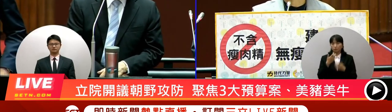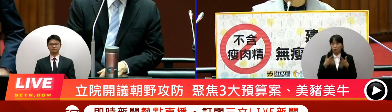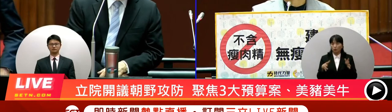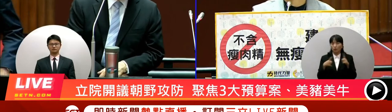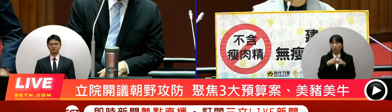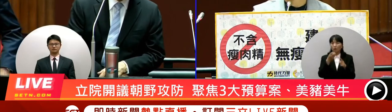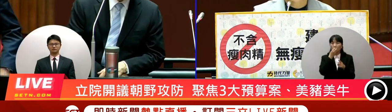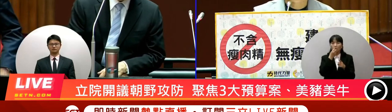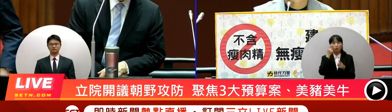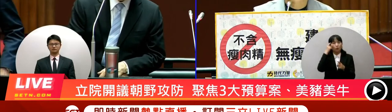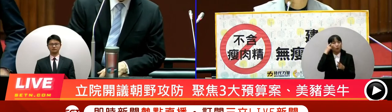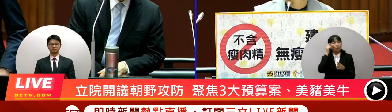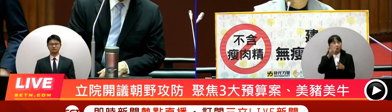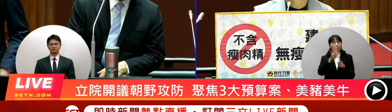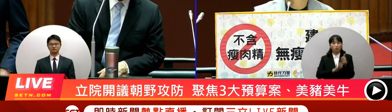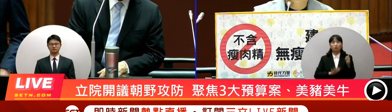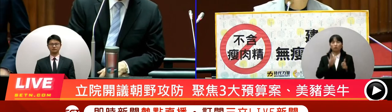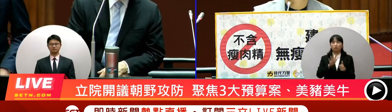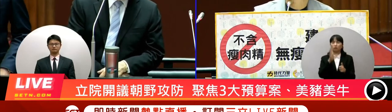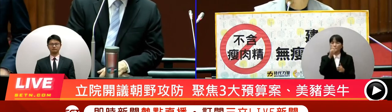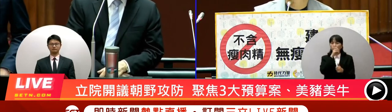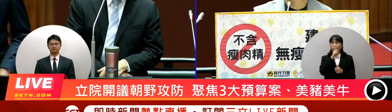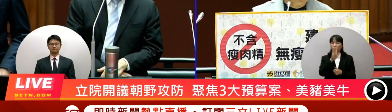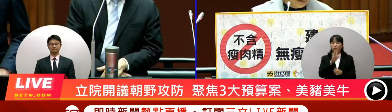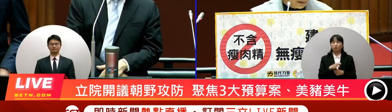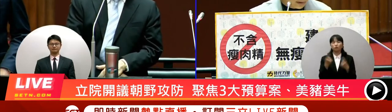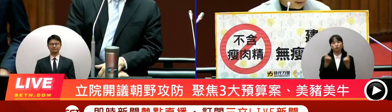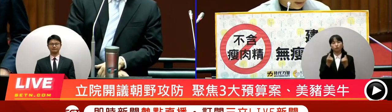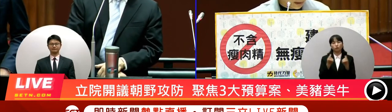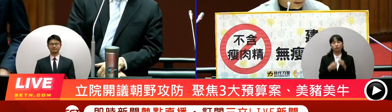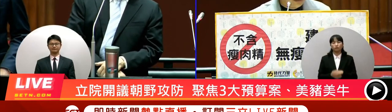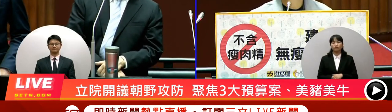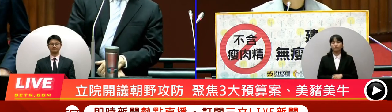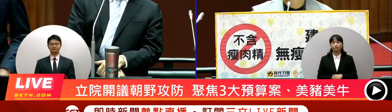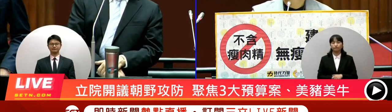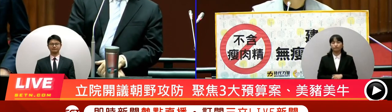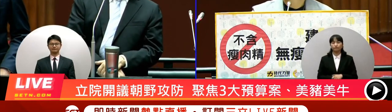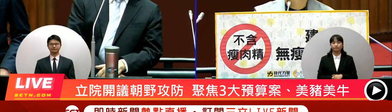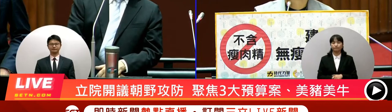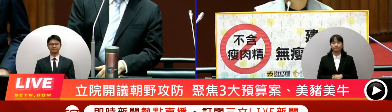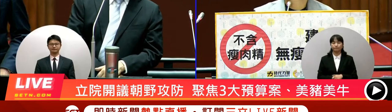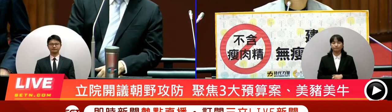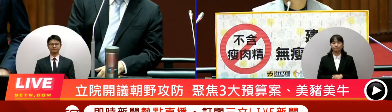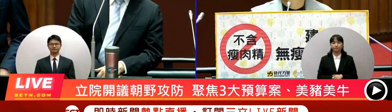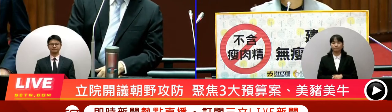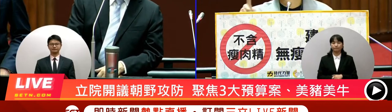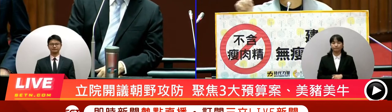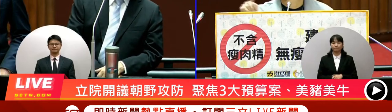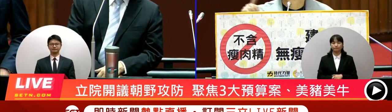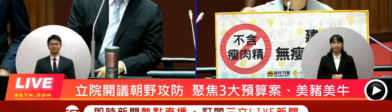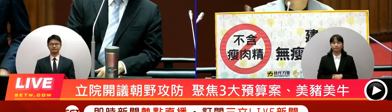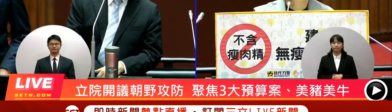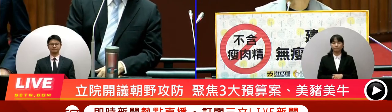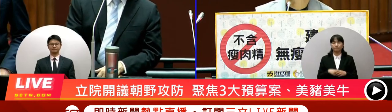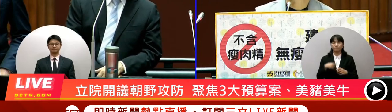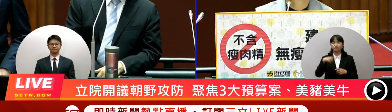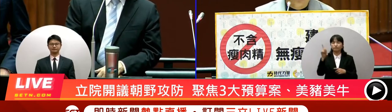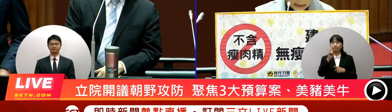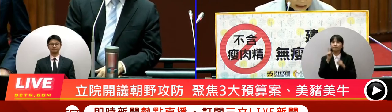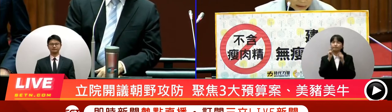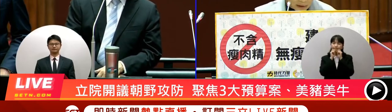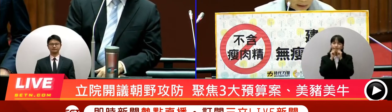人吃的觉得有感觉，怪怪的，比如说去那个 那个什么品哈，就